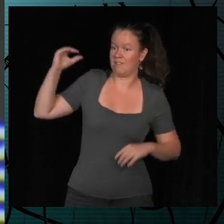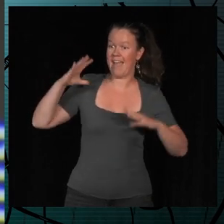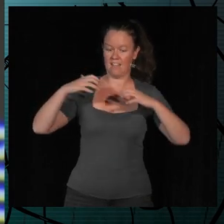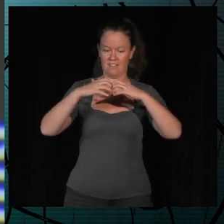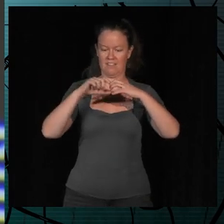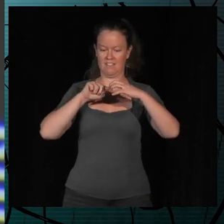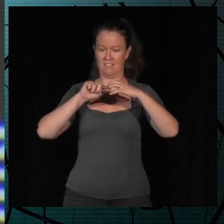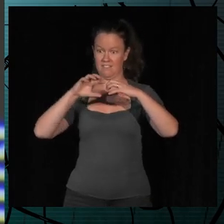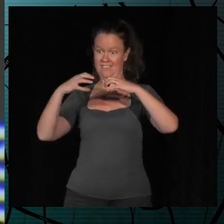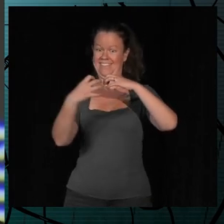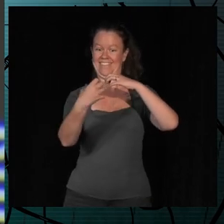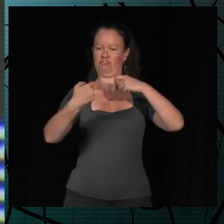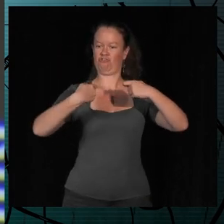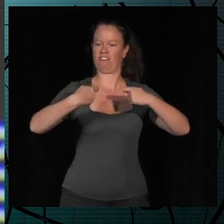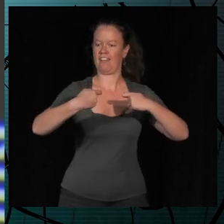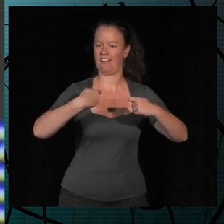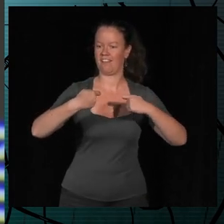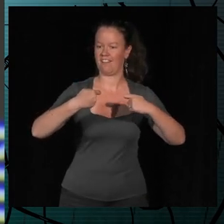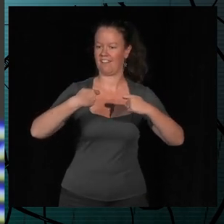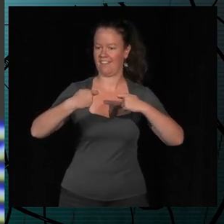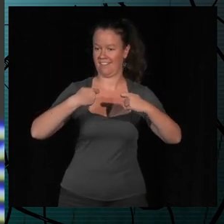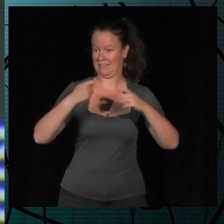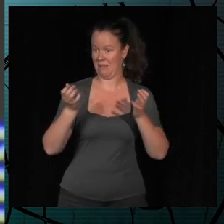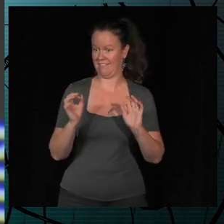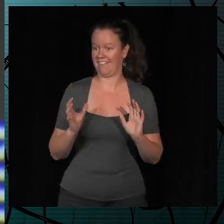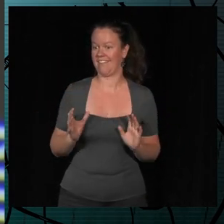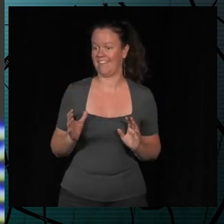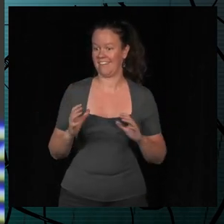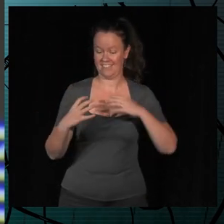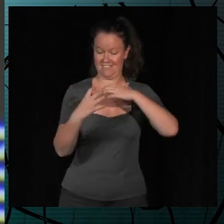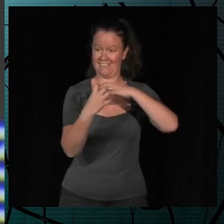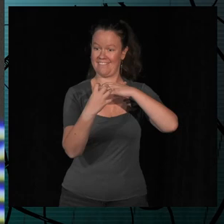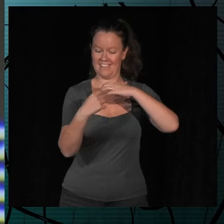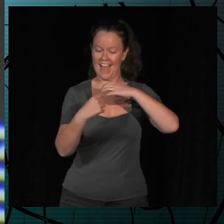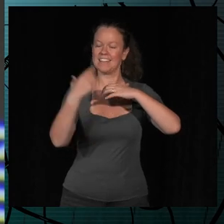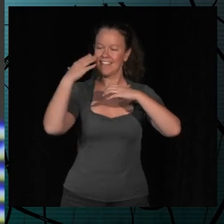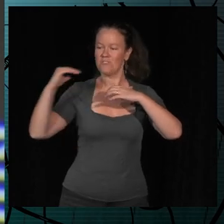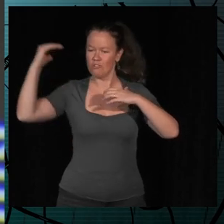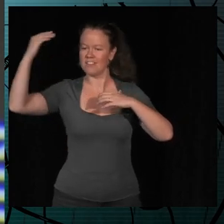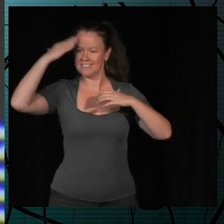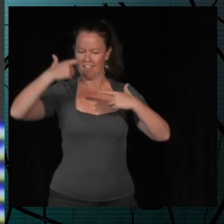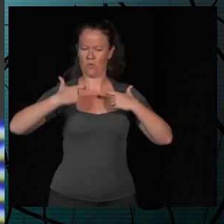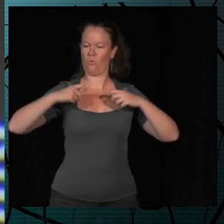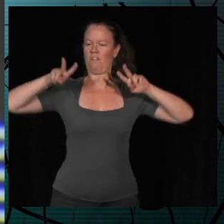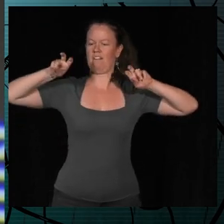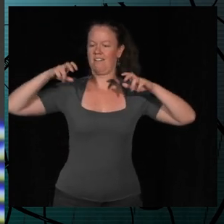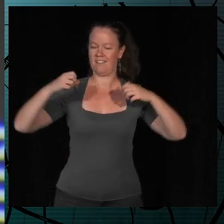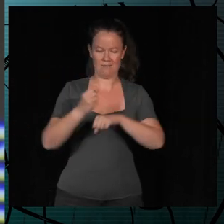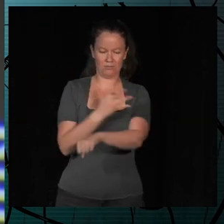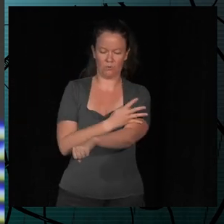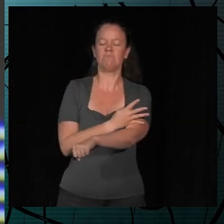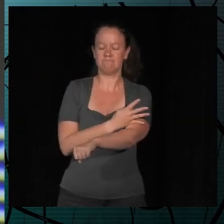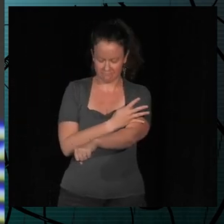pas encore eu une maturation suffisante des régions antérieures de son cerveau le cortex préfrontal pour pouvoir contrôler ses émotions et ses